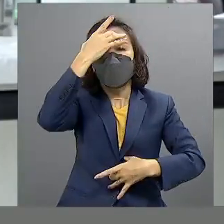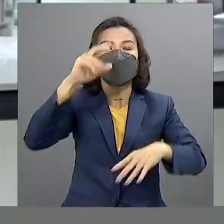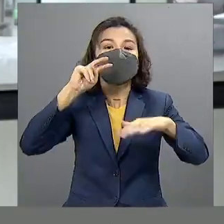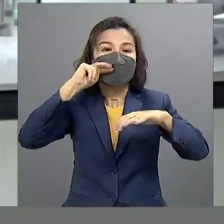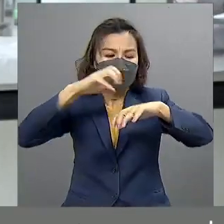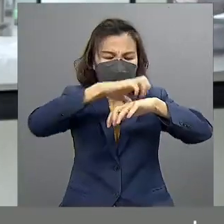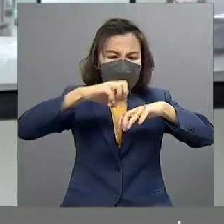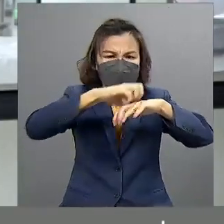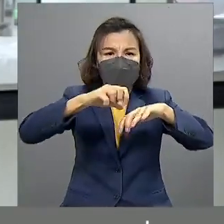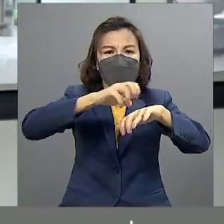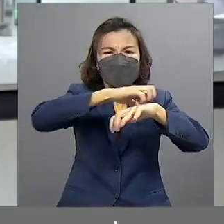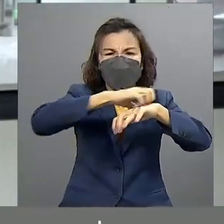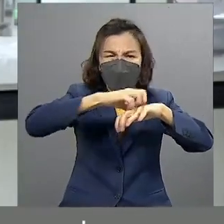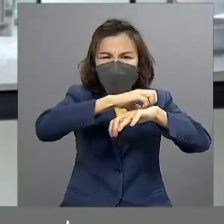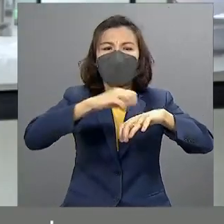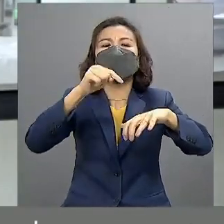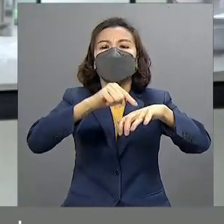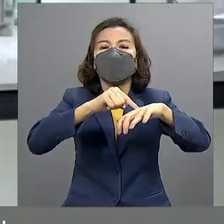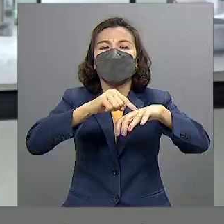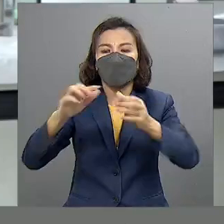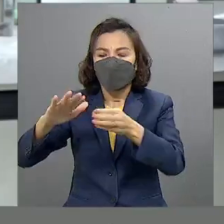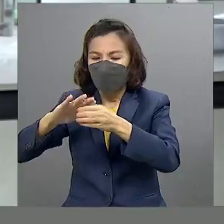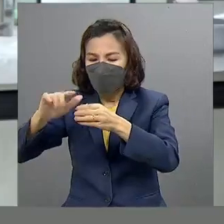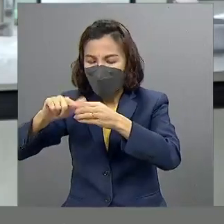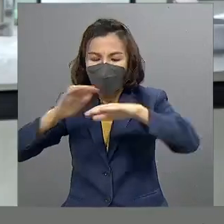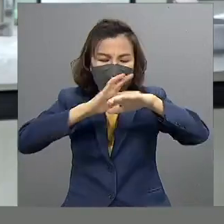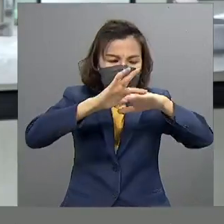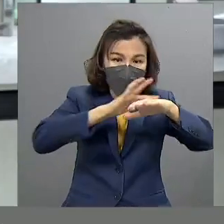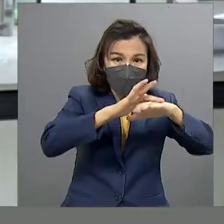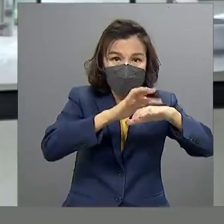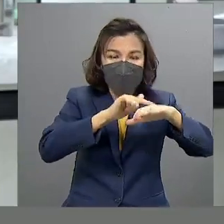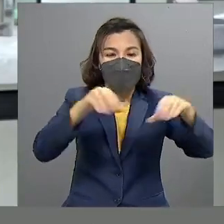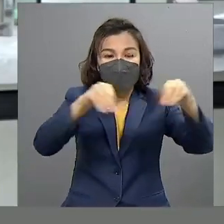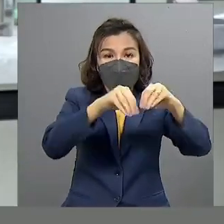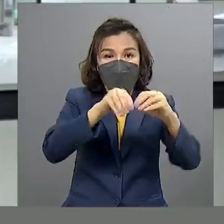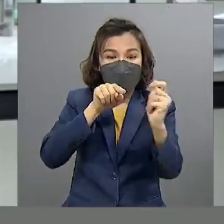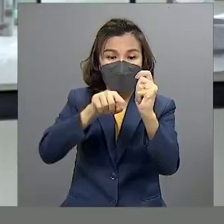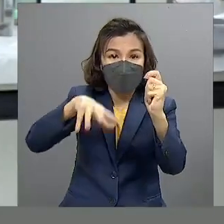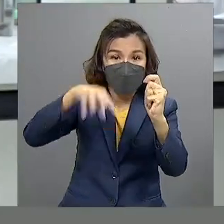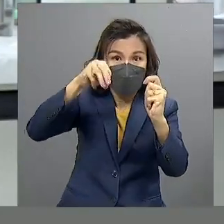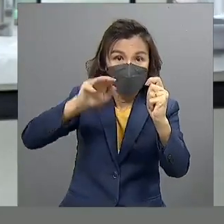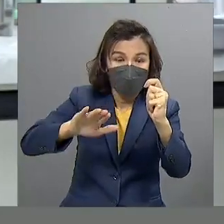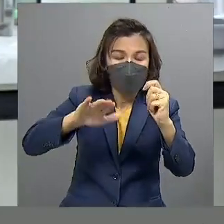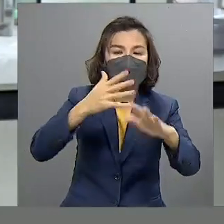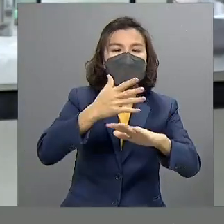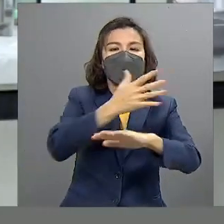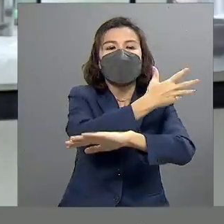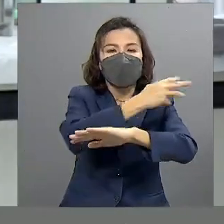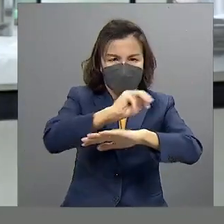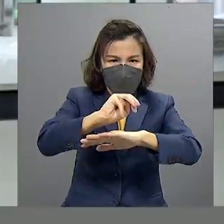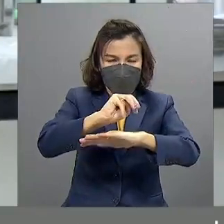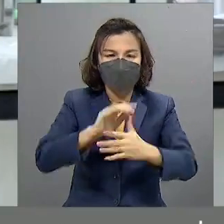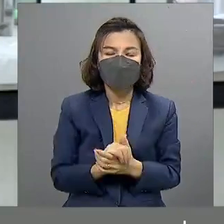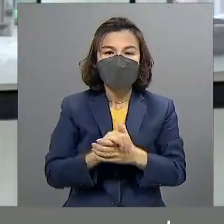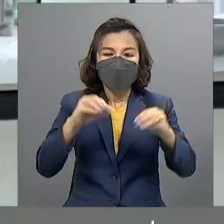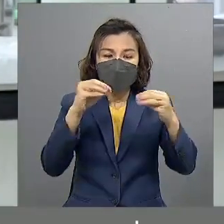นที่อยู่รอบนะครับอำเภอเมืองนะครับในจังหวัดมหาสารคามหรือรอบพื้นที่มหาวิทยาลัยที่ได้รับผลกระท